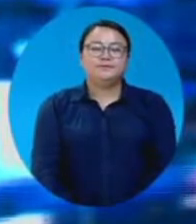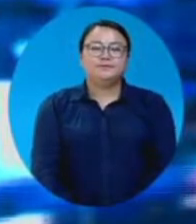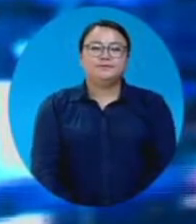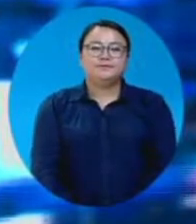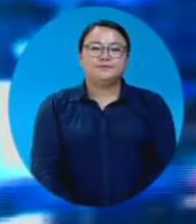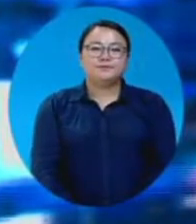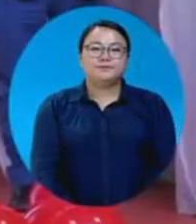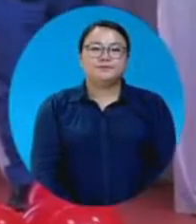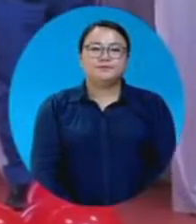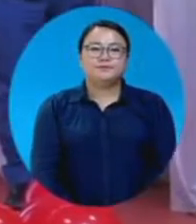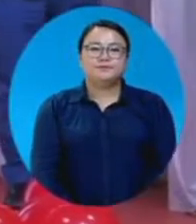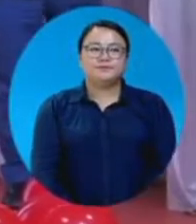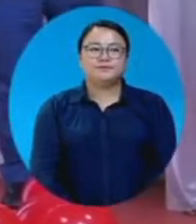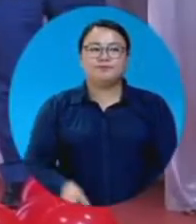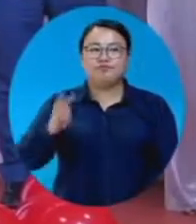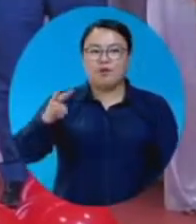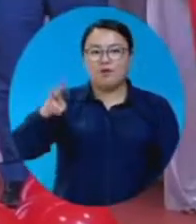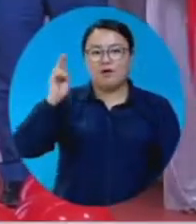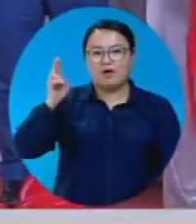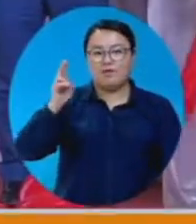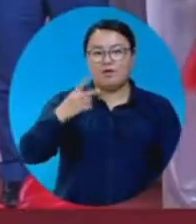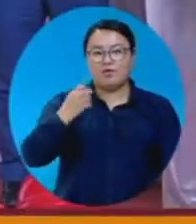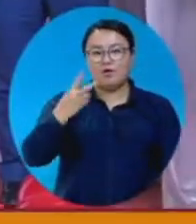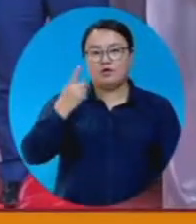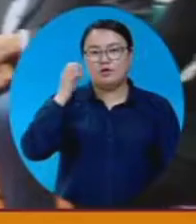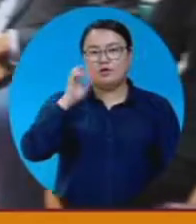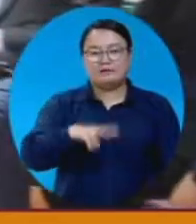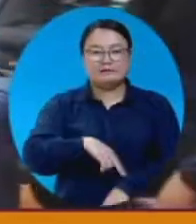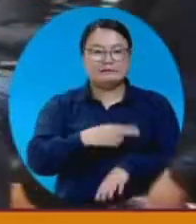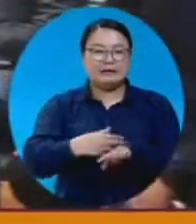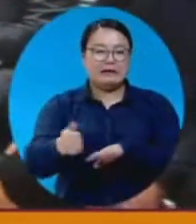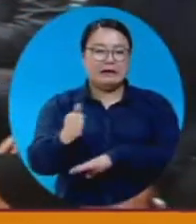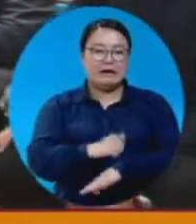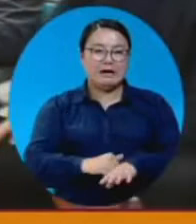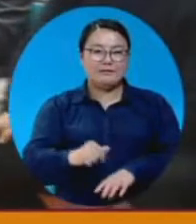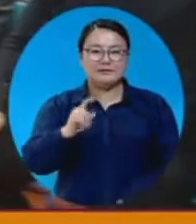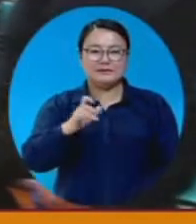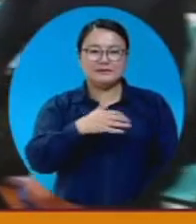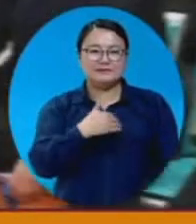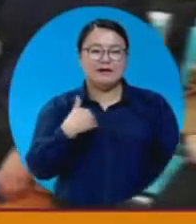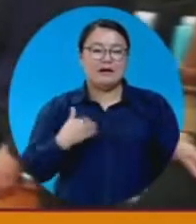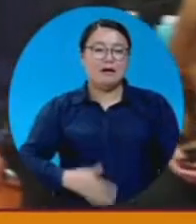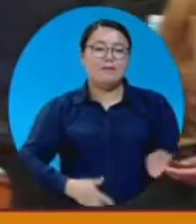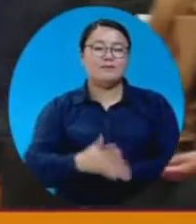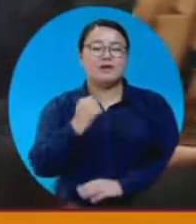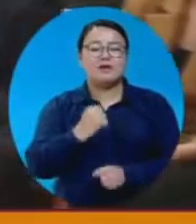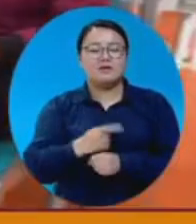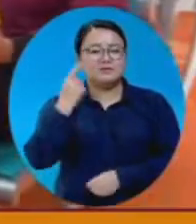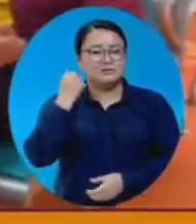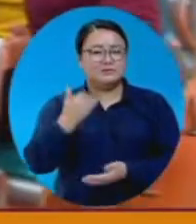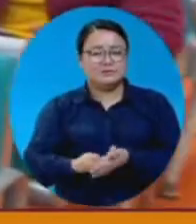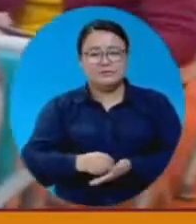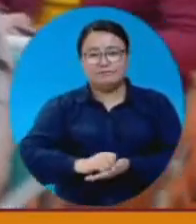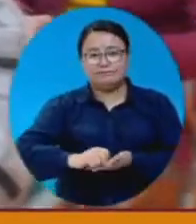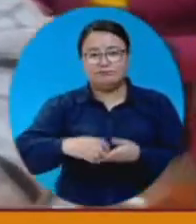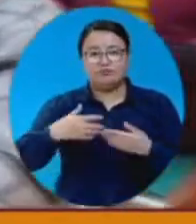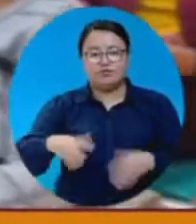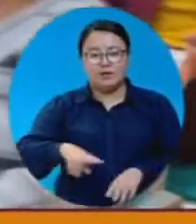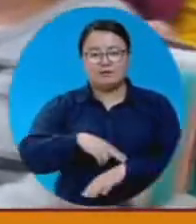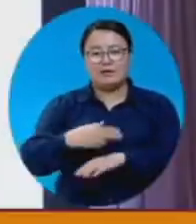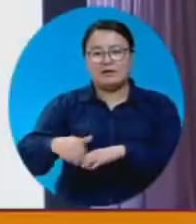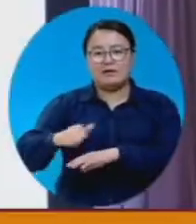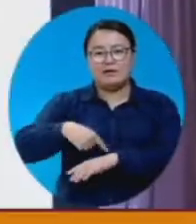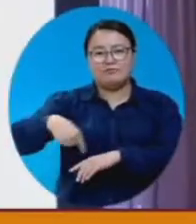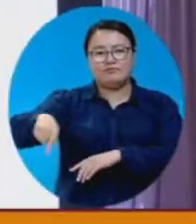боломж бүрдлээ. Мобиком корпорац 2021 онд Дархан Уулын аймгийн засаг даргатай хамтран ажиллах санамж бичиг байгуулж, Дархан